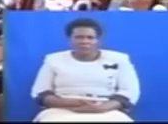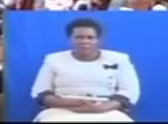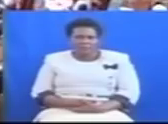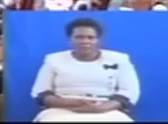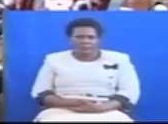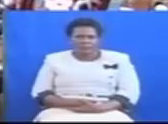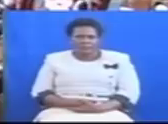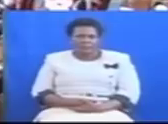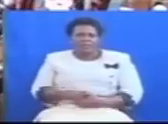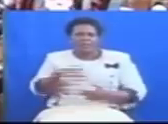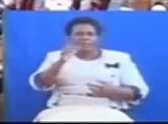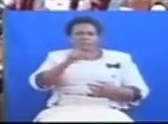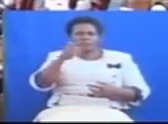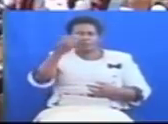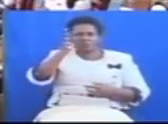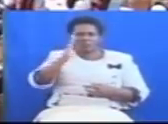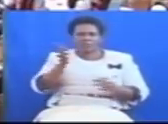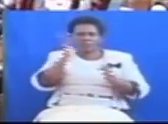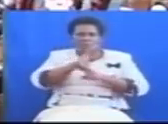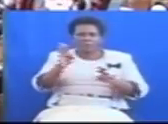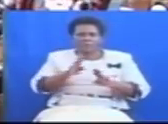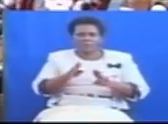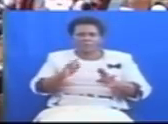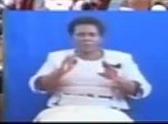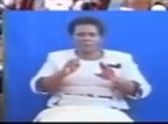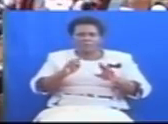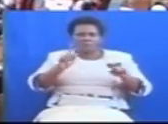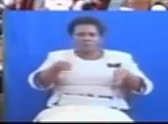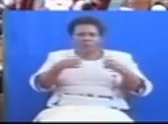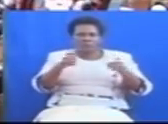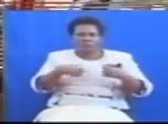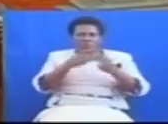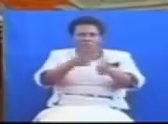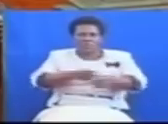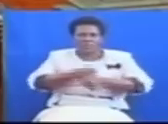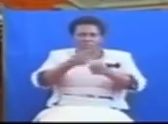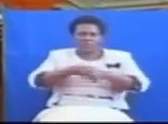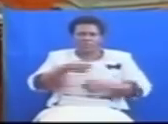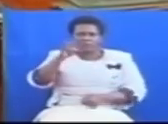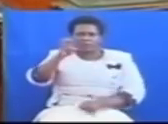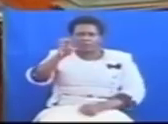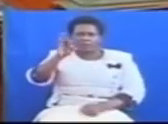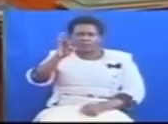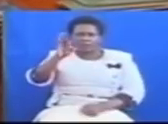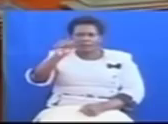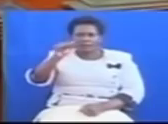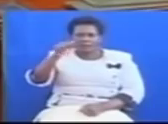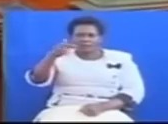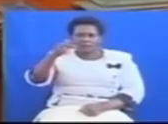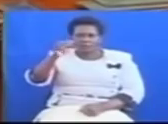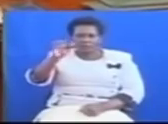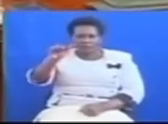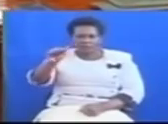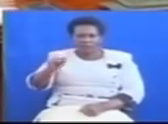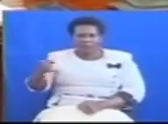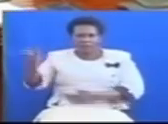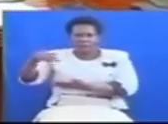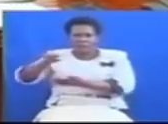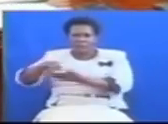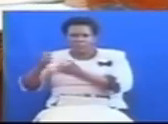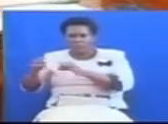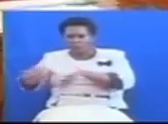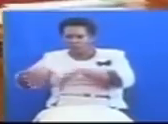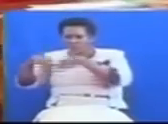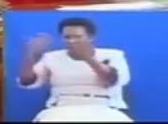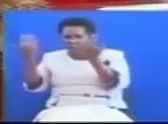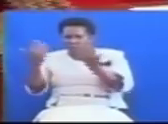la Efata mkoani Rukwa? Swali hilo la mheshimiwa Bupe Nelson Mwakangata, mbunge viti maalum,